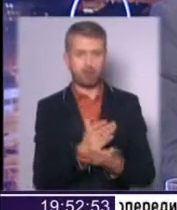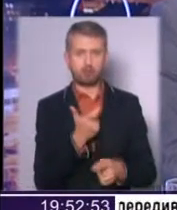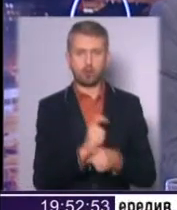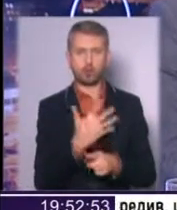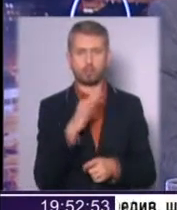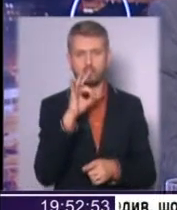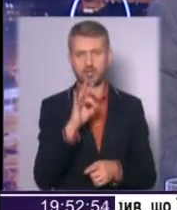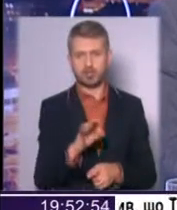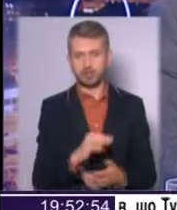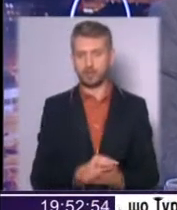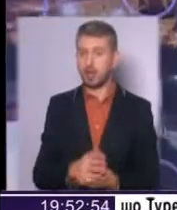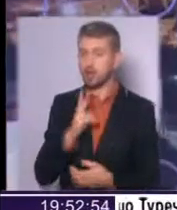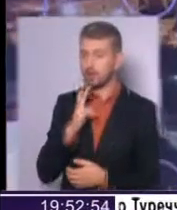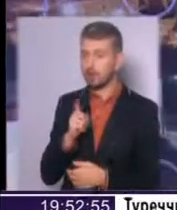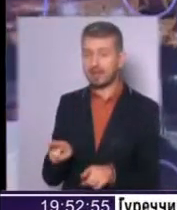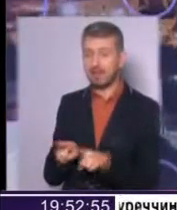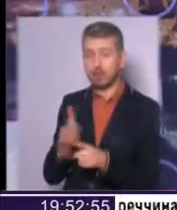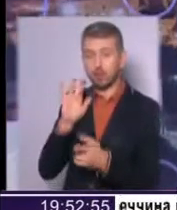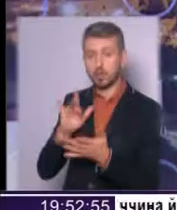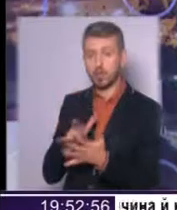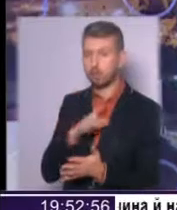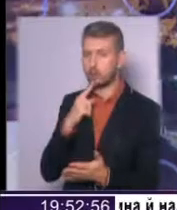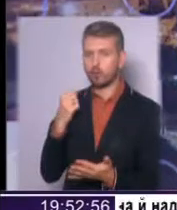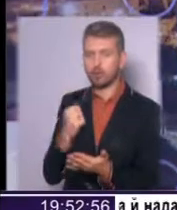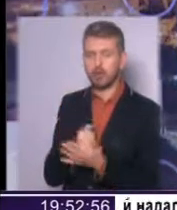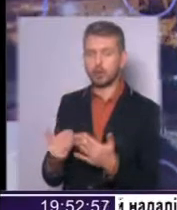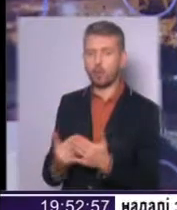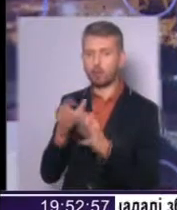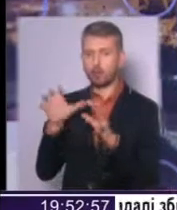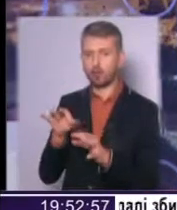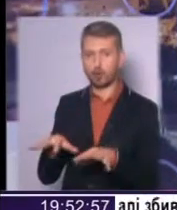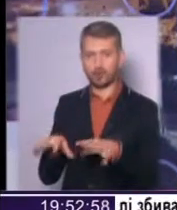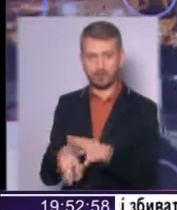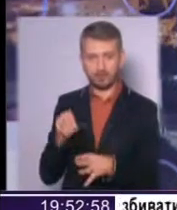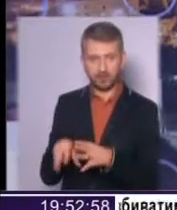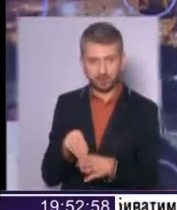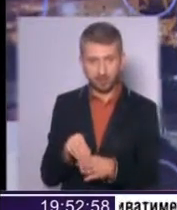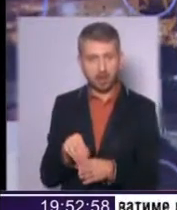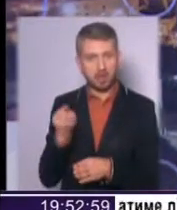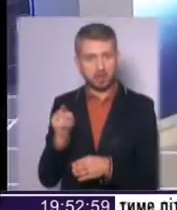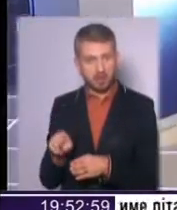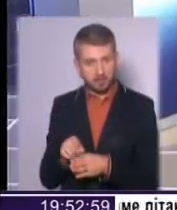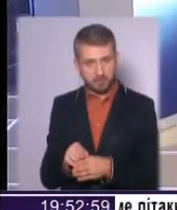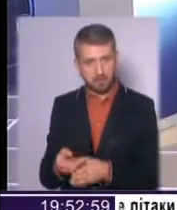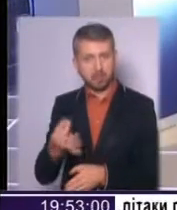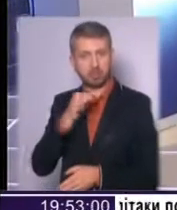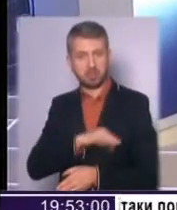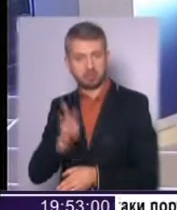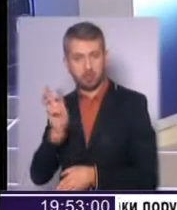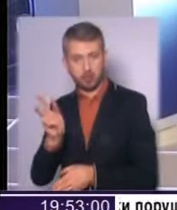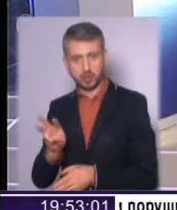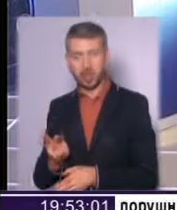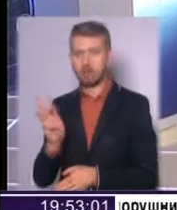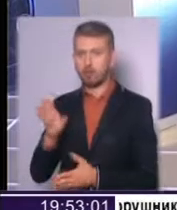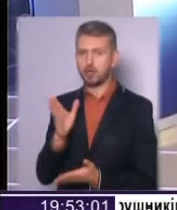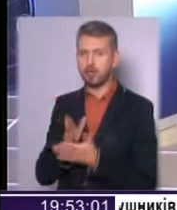і відсоток і так далі, вони просто усувають можливість новим політичним партіям заходити і розвиватися, і